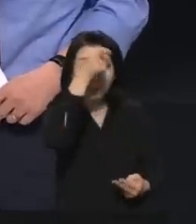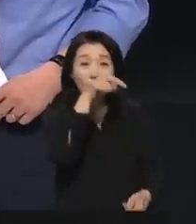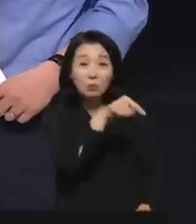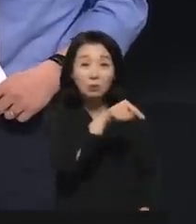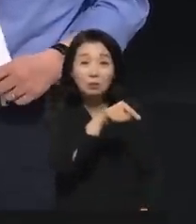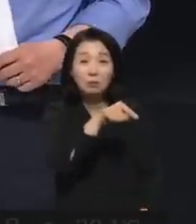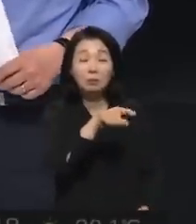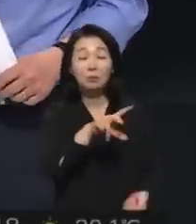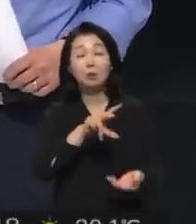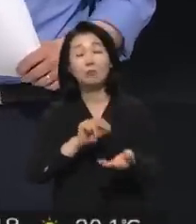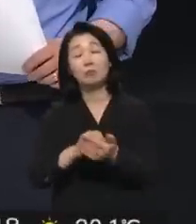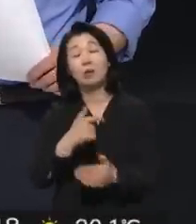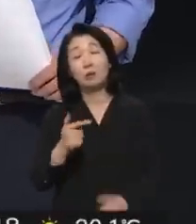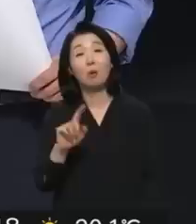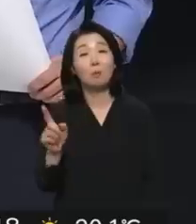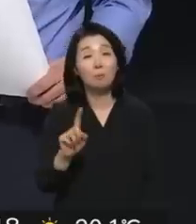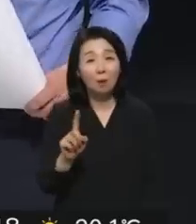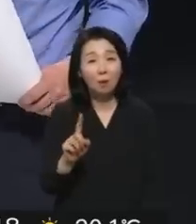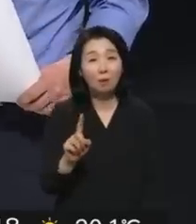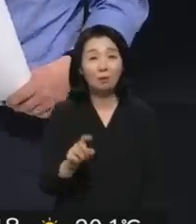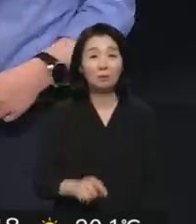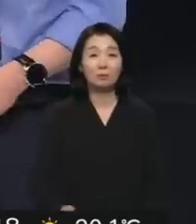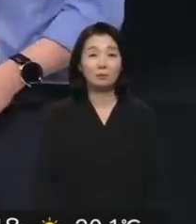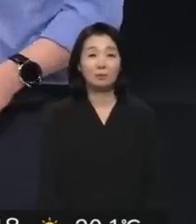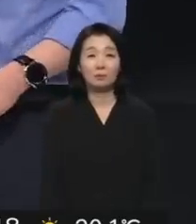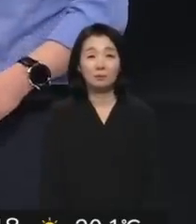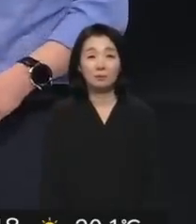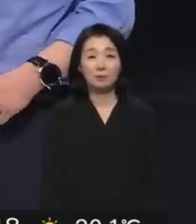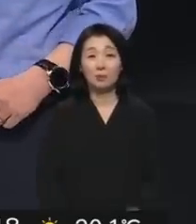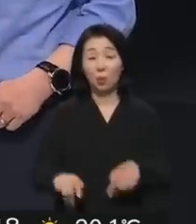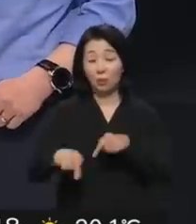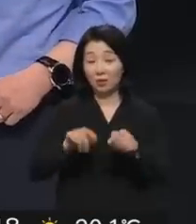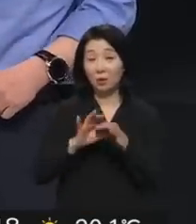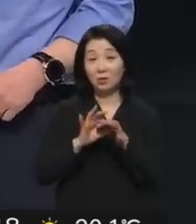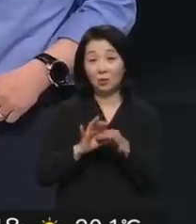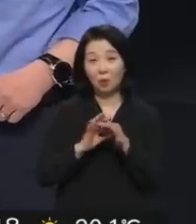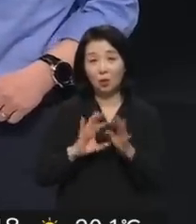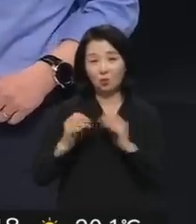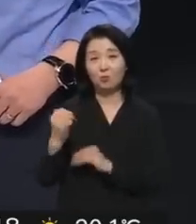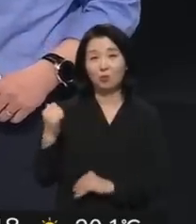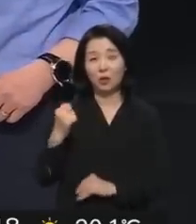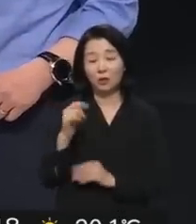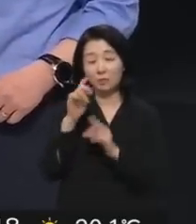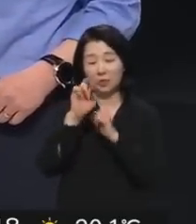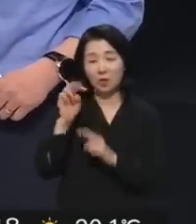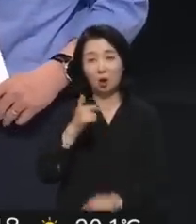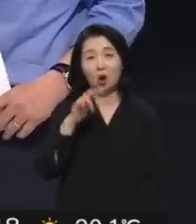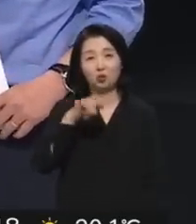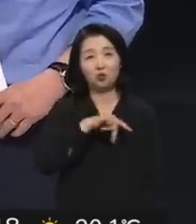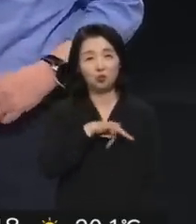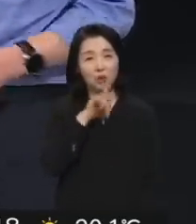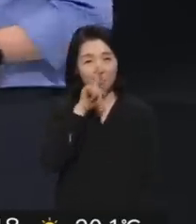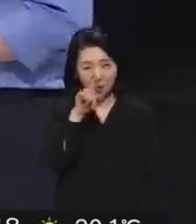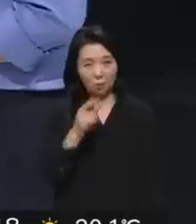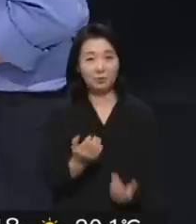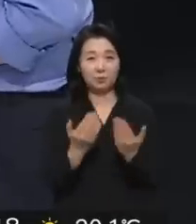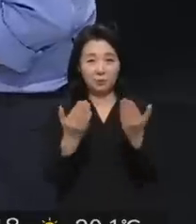나옵니다. 그것도 여권 내에서 말입니다. 오늘의 정치 인사이드, 국민의힘 이현주 전 의원의 말로 마무리합니다.